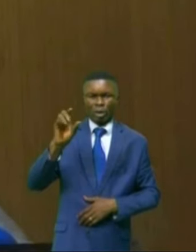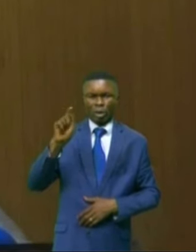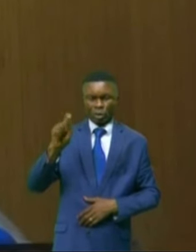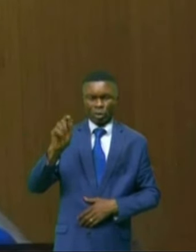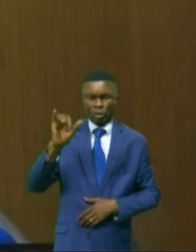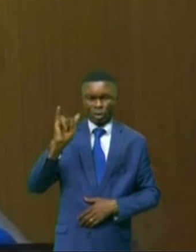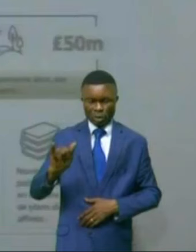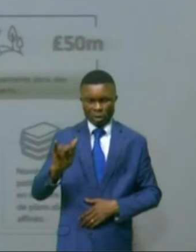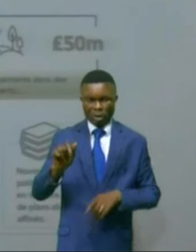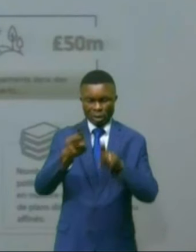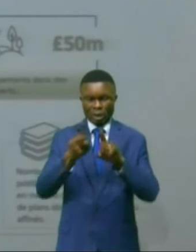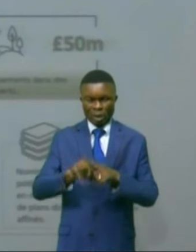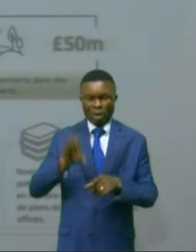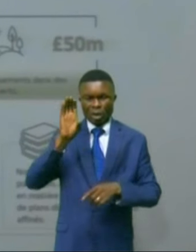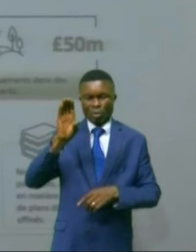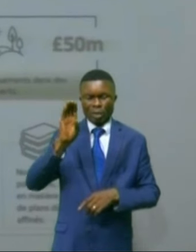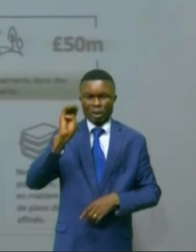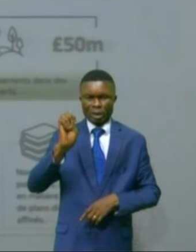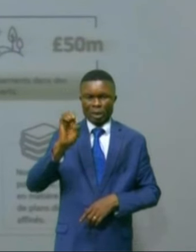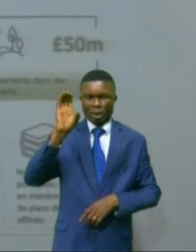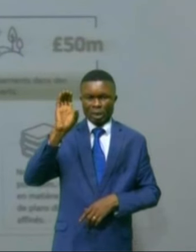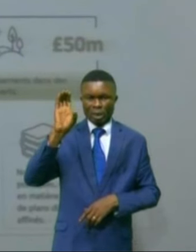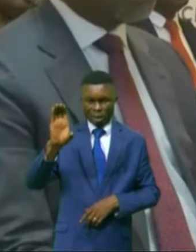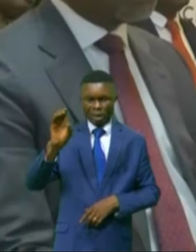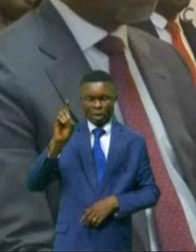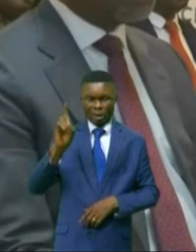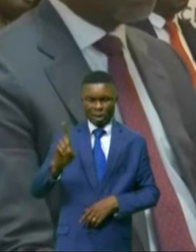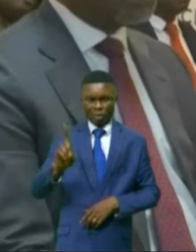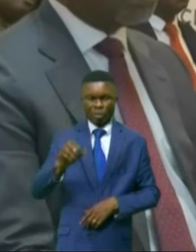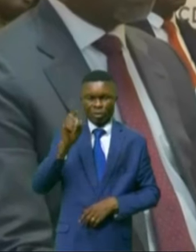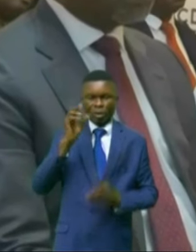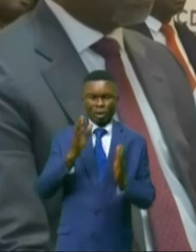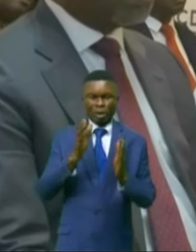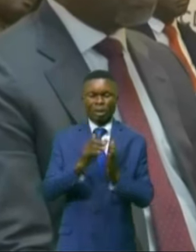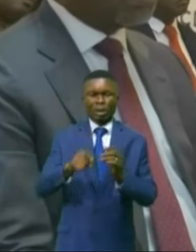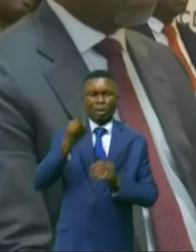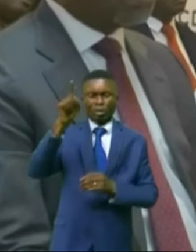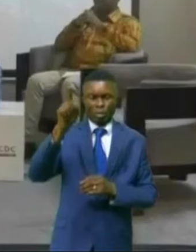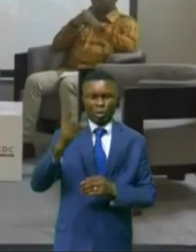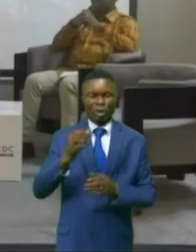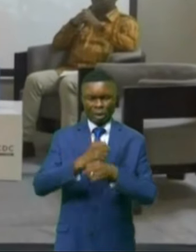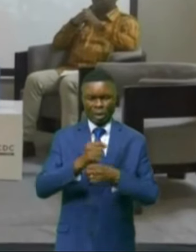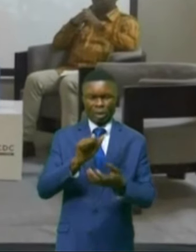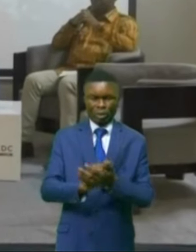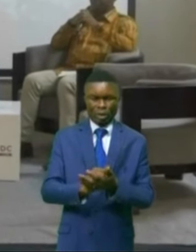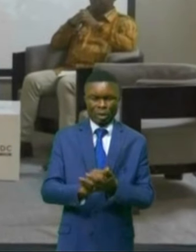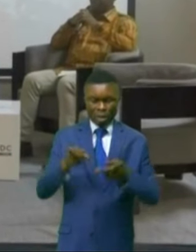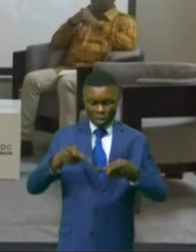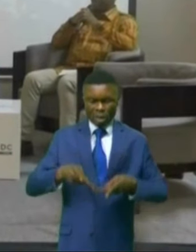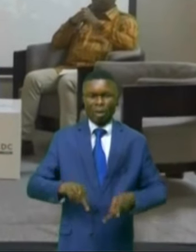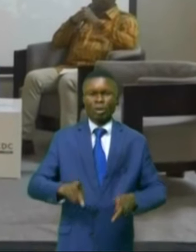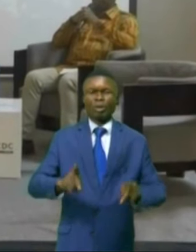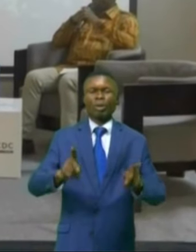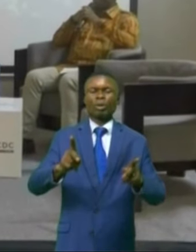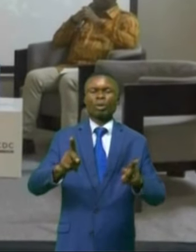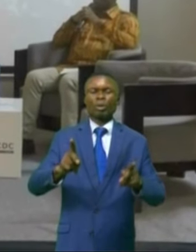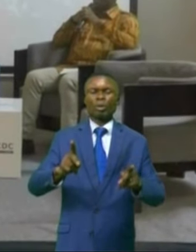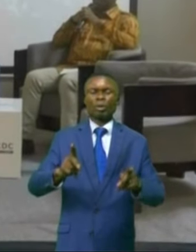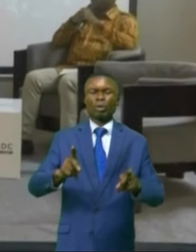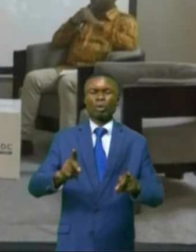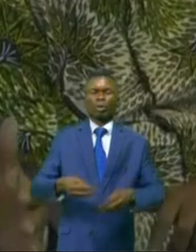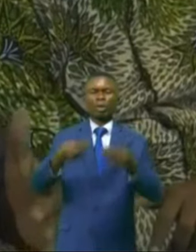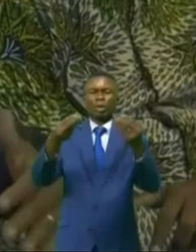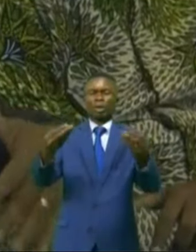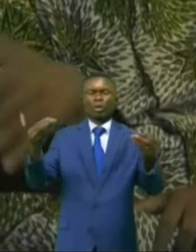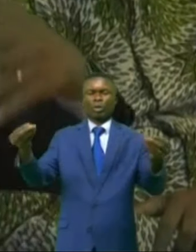de UK International Development Agency, 10 millions de comptes ont été créés, permettant de remettre plusieurs